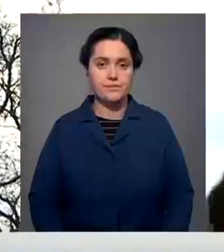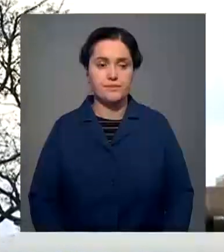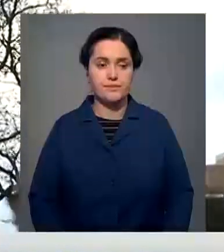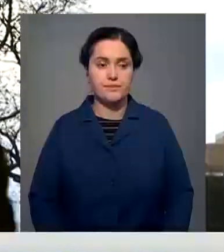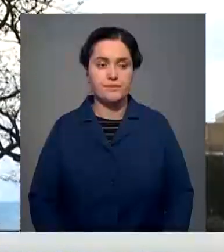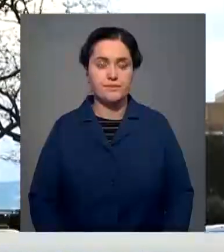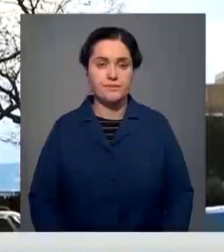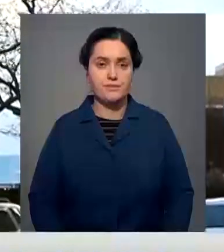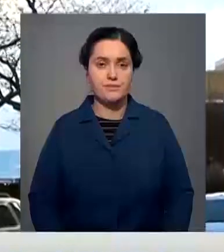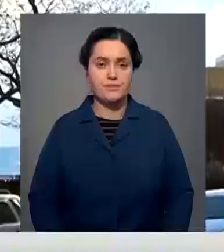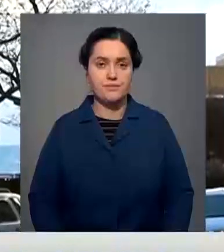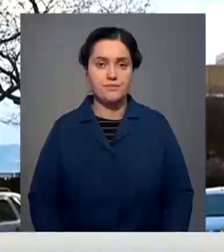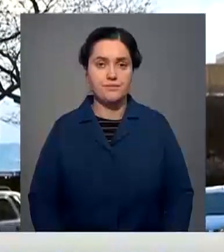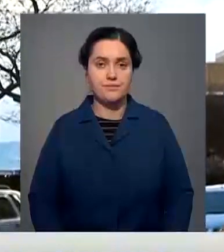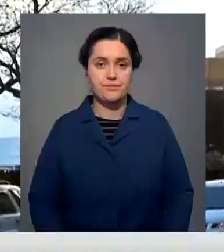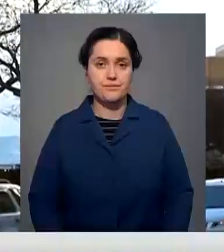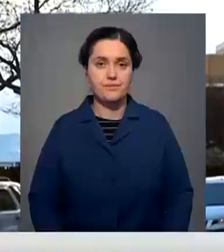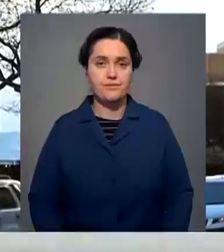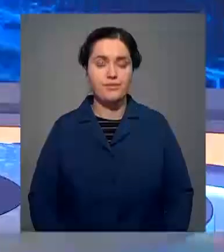24, Нью-Йорк, США.